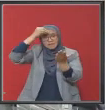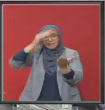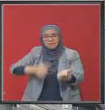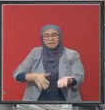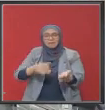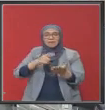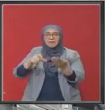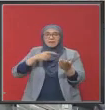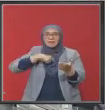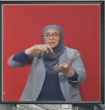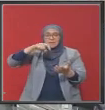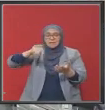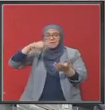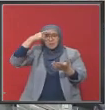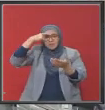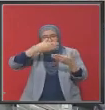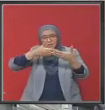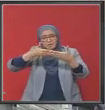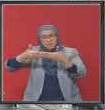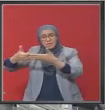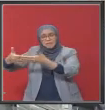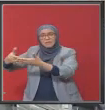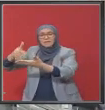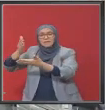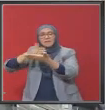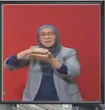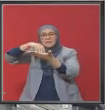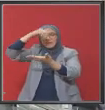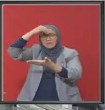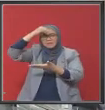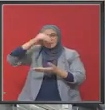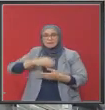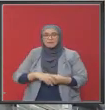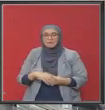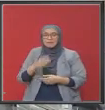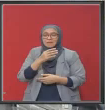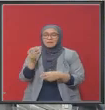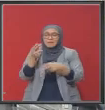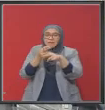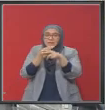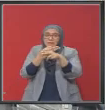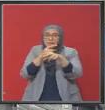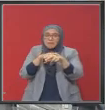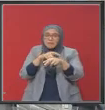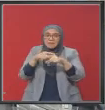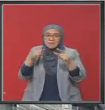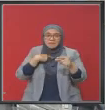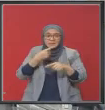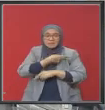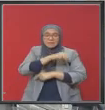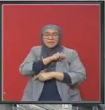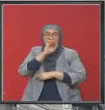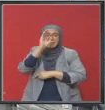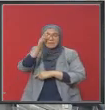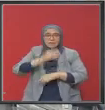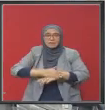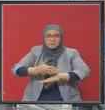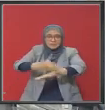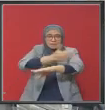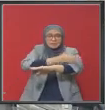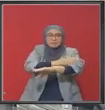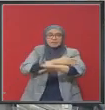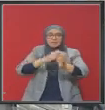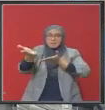sesi PDP mereka dalam jangka emas sederhana bule Kementerian akan meningkatkan ke pasti jalur eBuddy